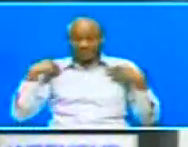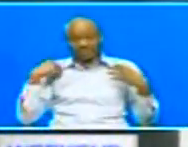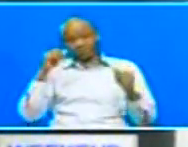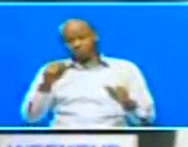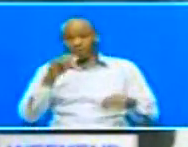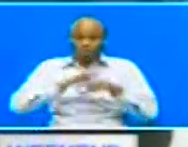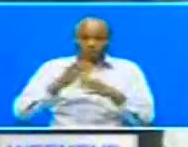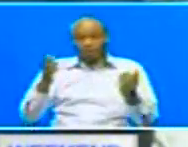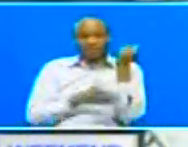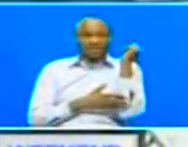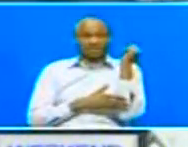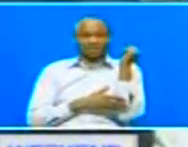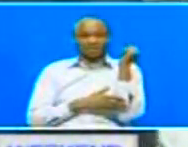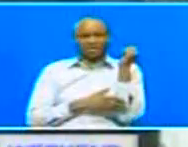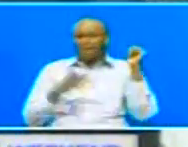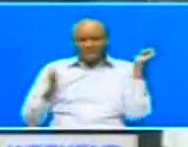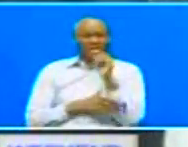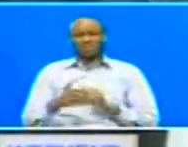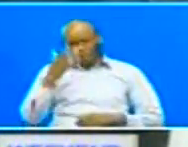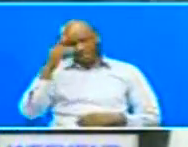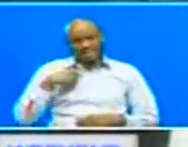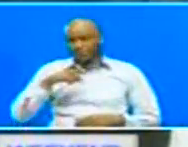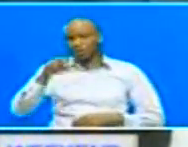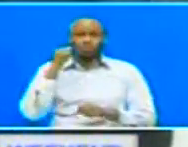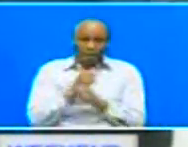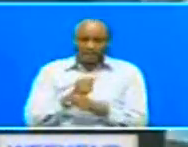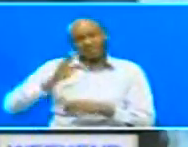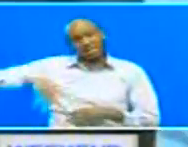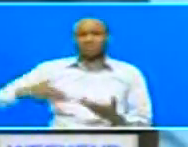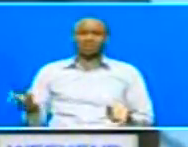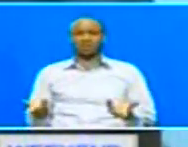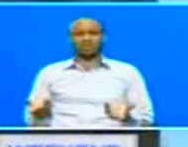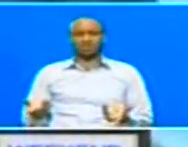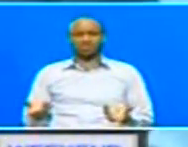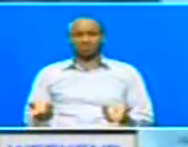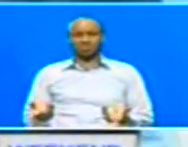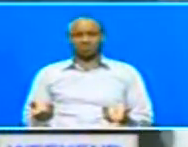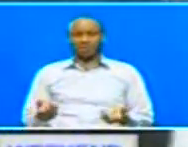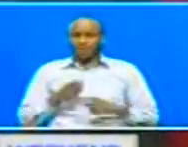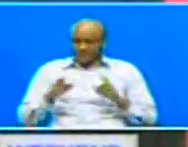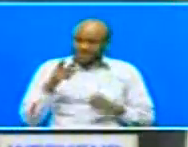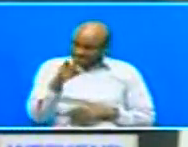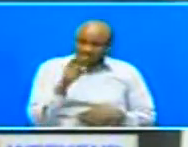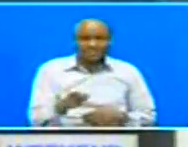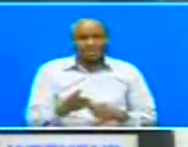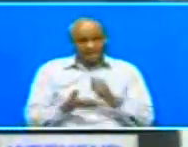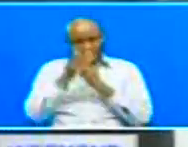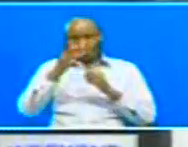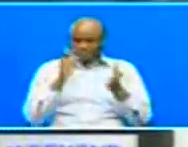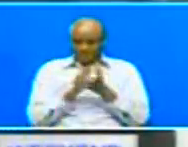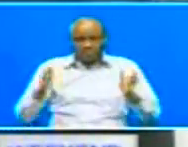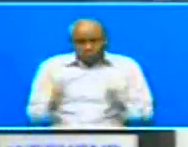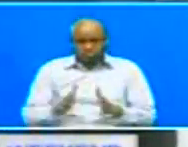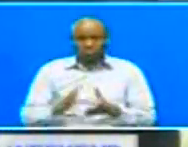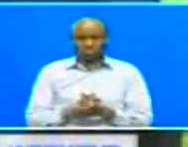Ni vizuri ama vibaya? Ni vibaya kwa sababu tukienda kasi tunacherewa. Na lakini si inafanya ujenge